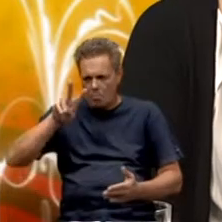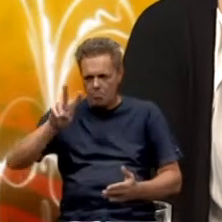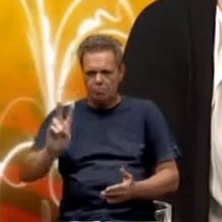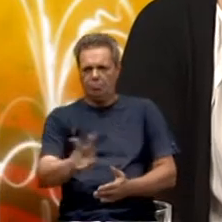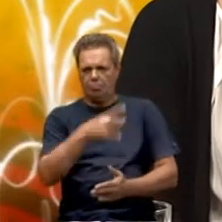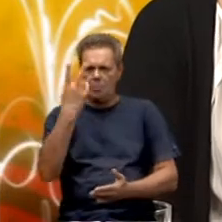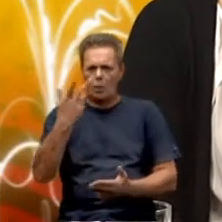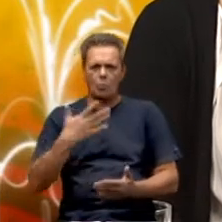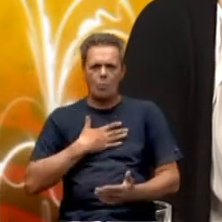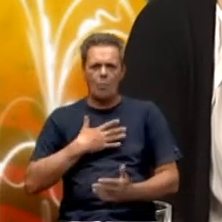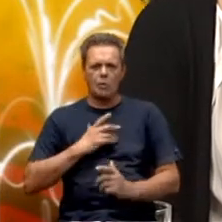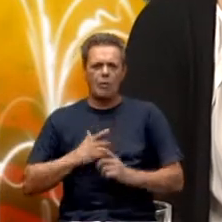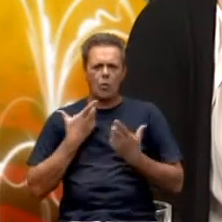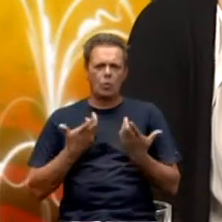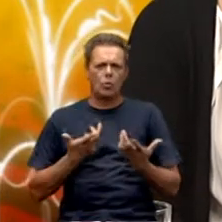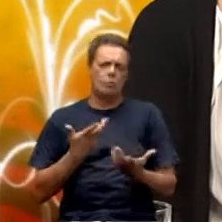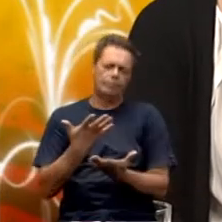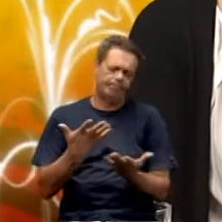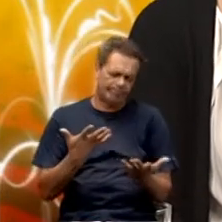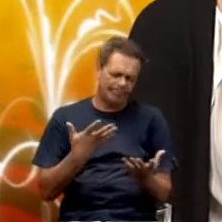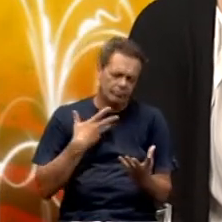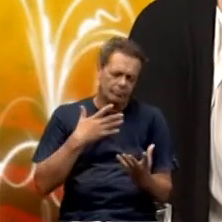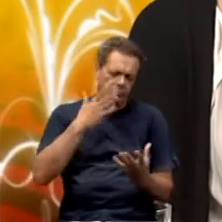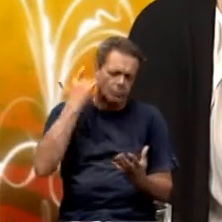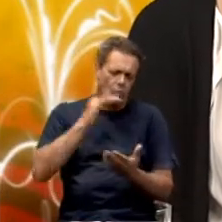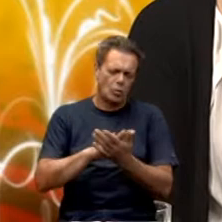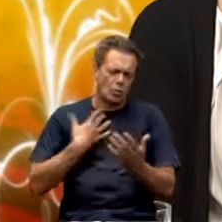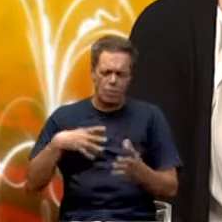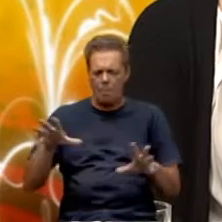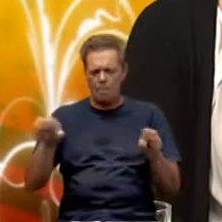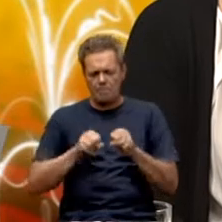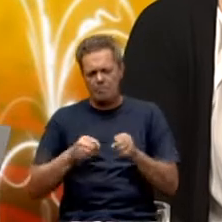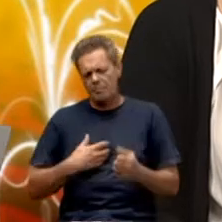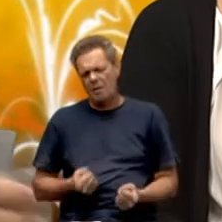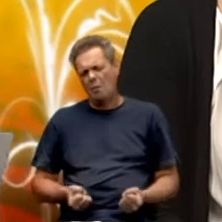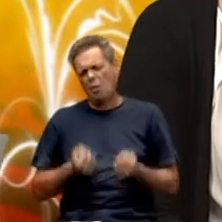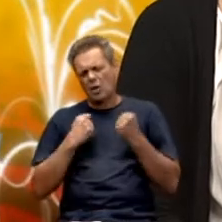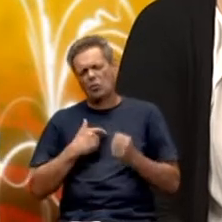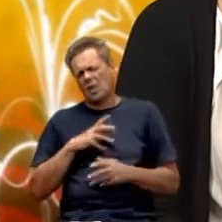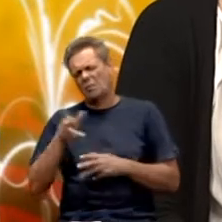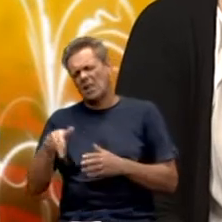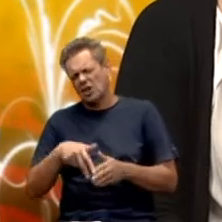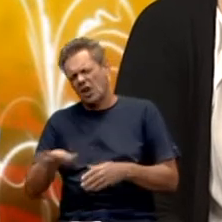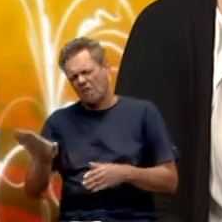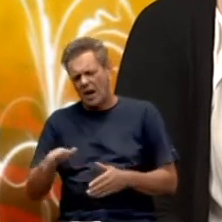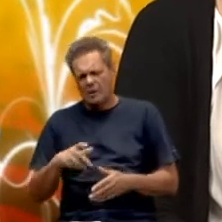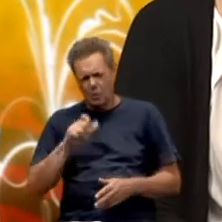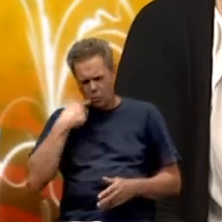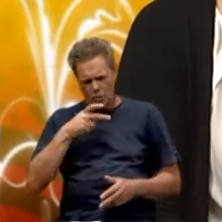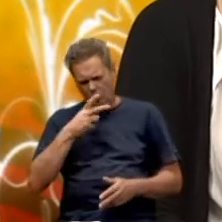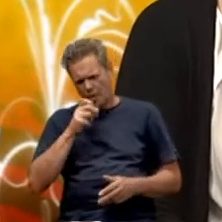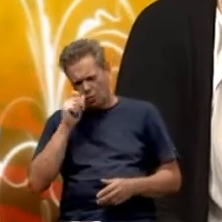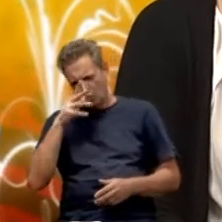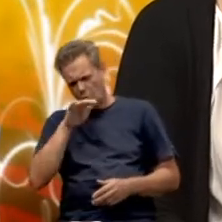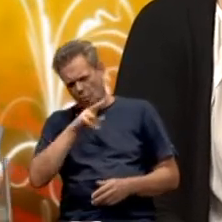životu. Bilo je normalno u početku teško i ono, kad god bi izašla na ulicu, ljudi mi me čudno gledali zato što sam bila